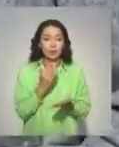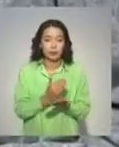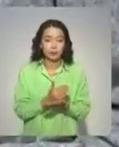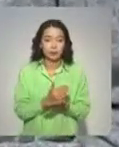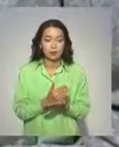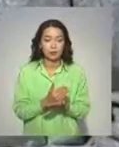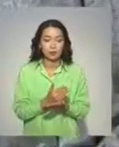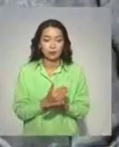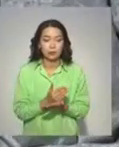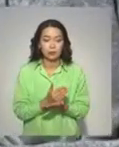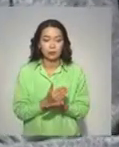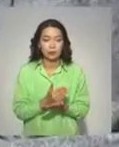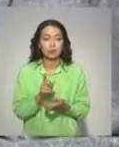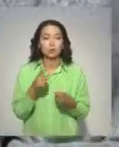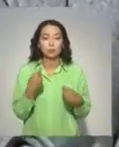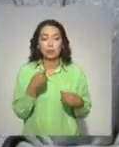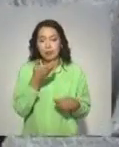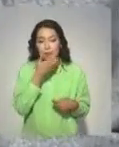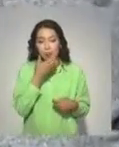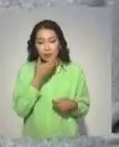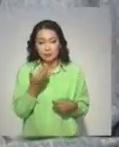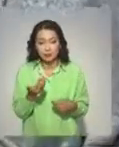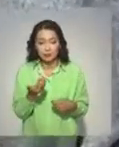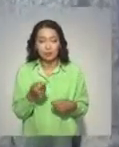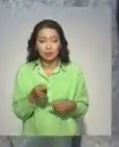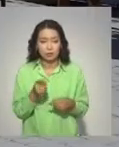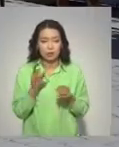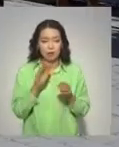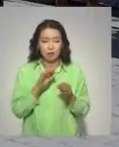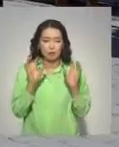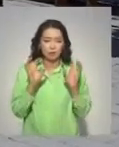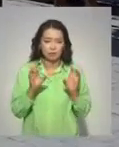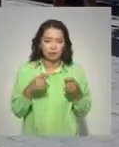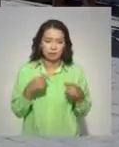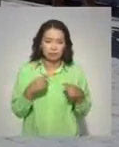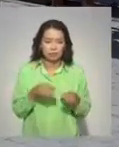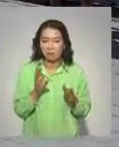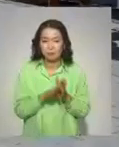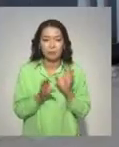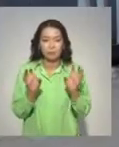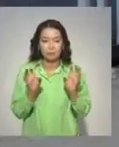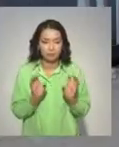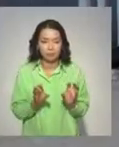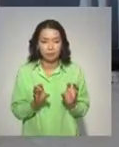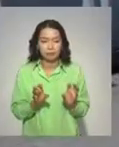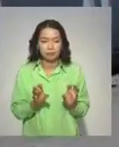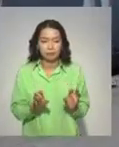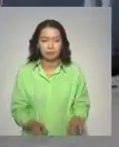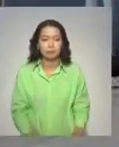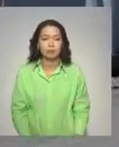отырсыз? Насвай. Насвай? Иә. Аға, бұл жерде заңды түрде отырсыз ба, әлде заңсыз отырсыз ба? Заңсыз. Бұл жерде.